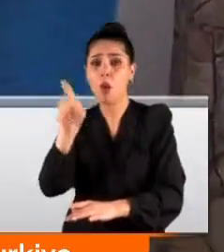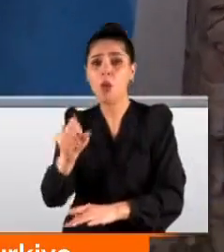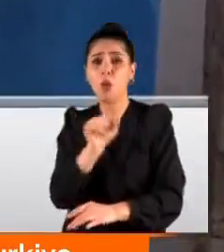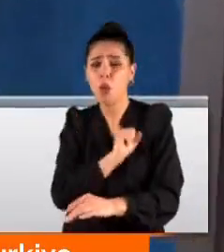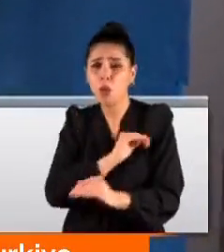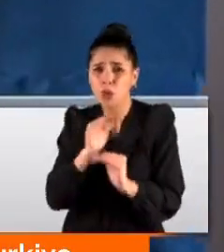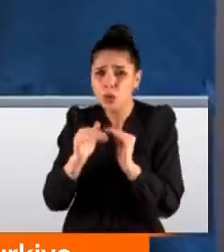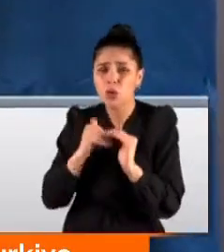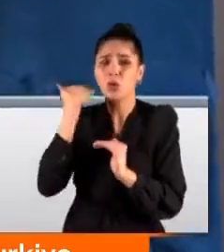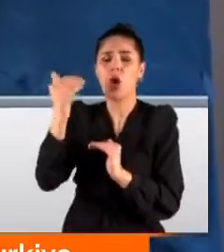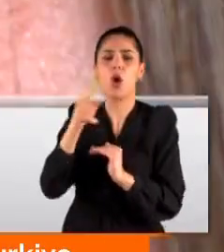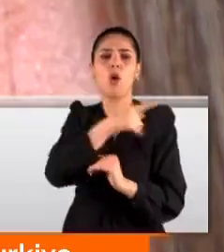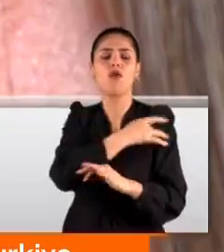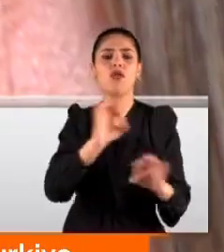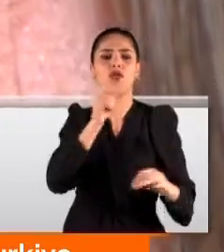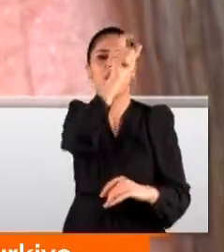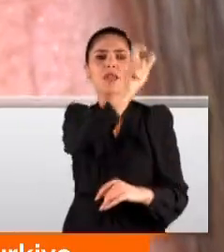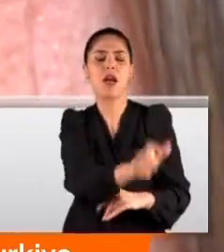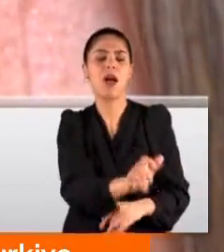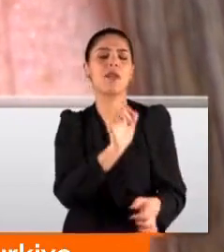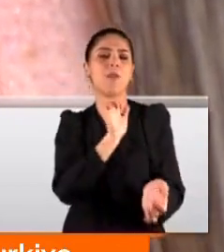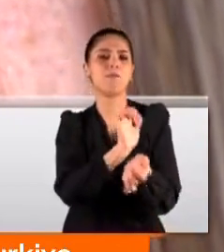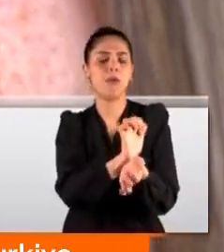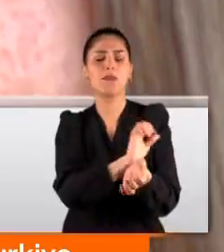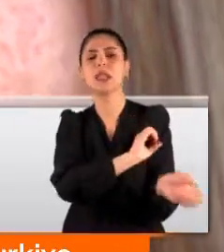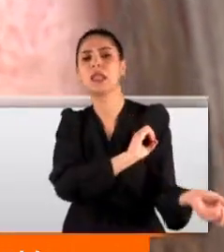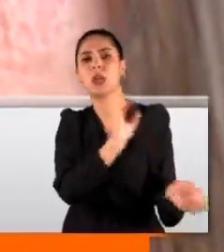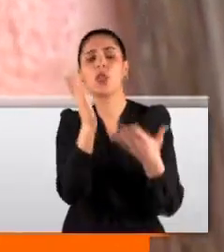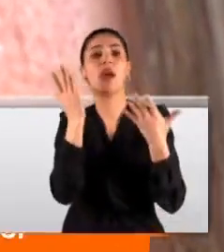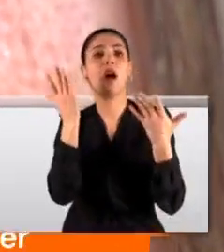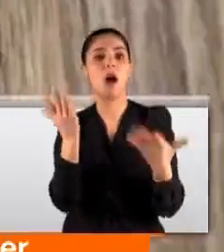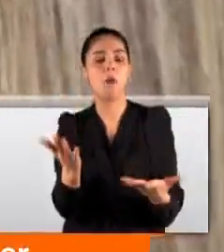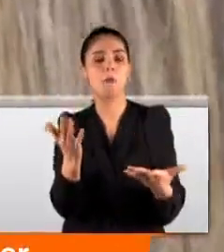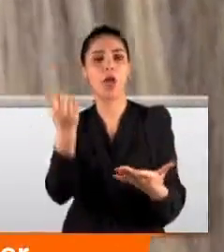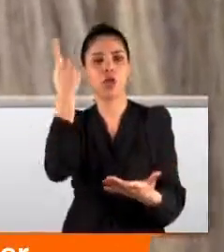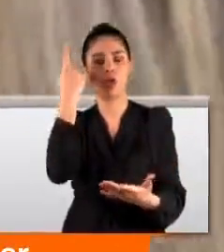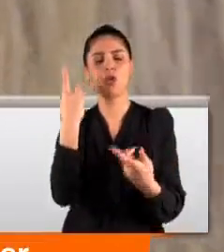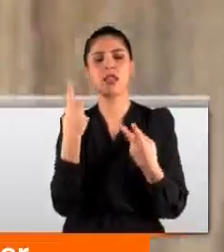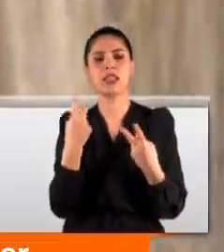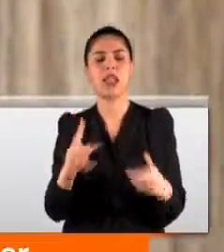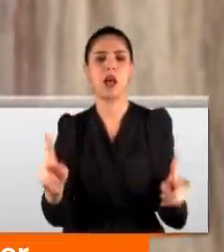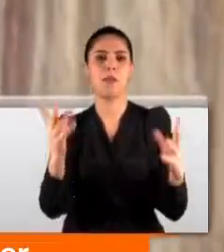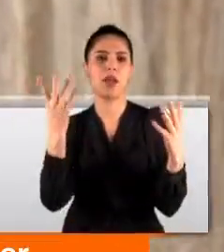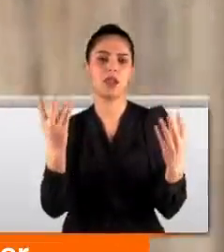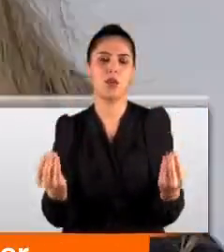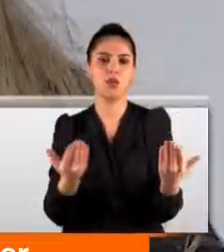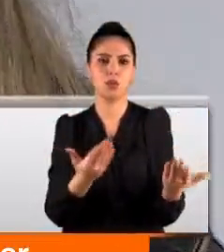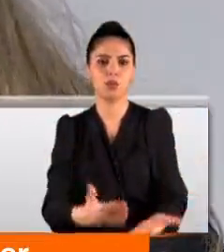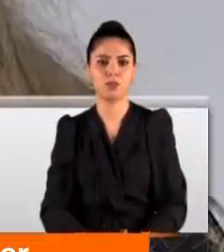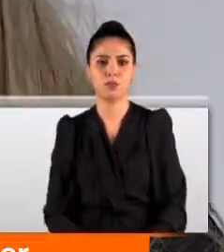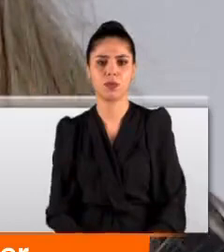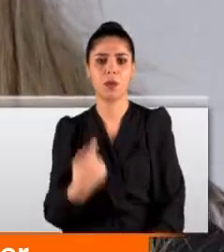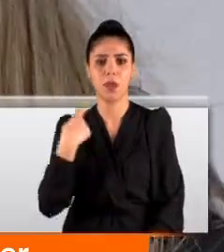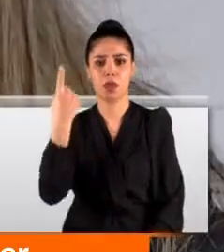dehşetin ardından ocağına tutuklandı, cezaevine gönderildi ancak dün maalesef tahliye edildi. Beni